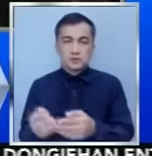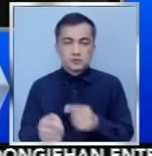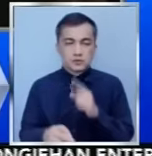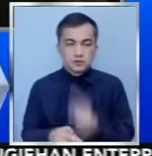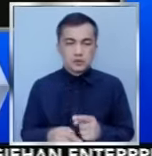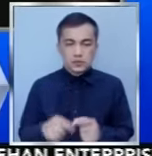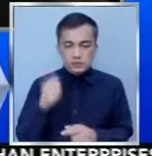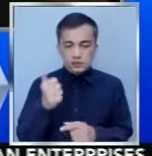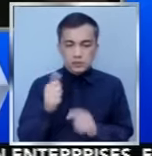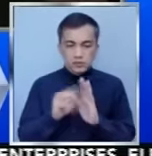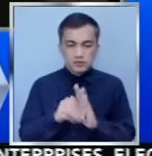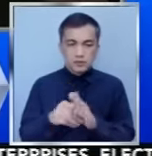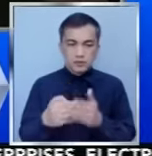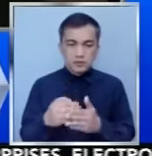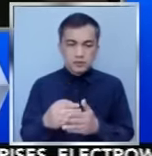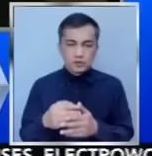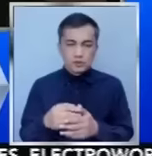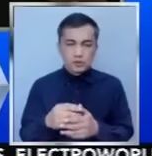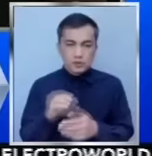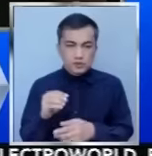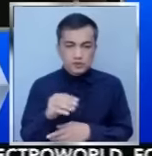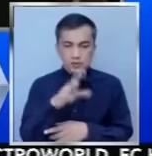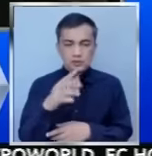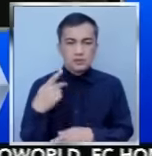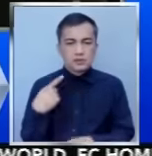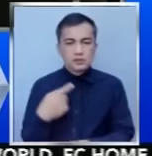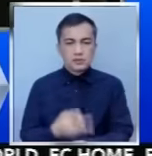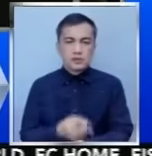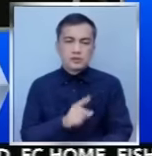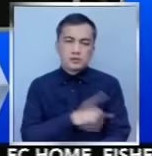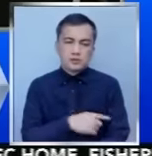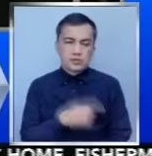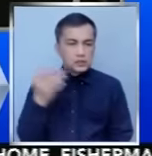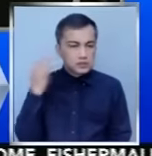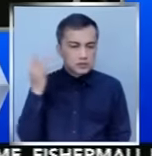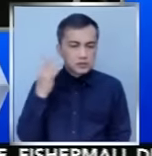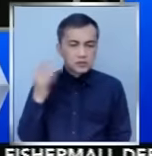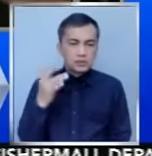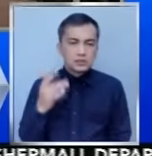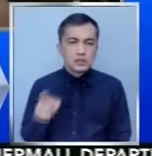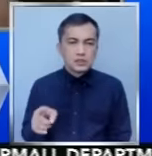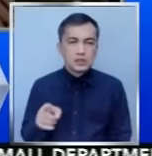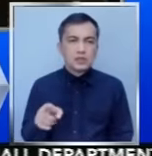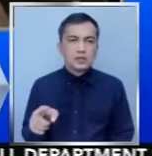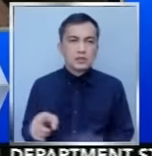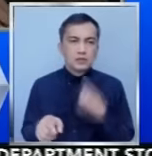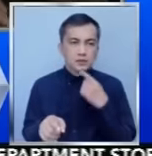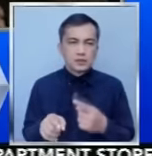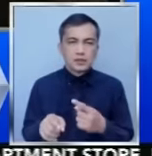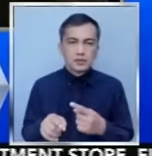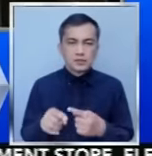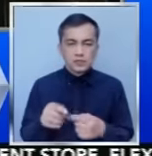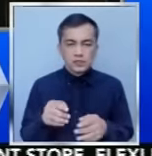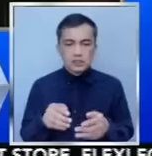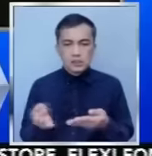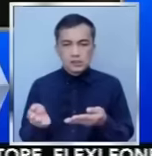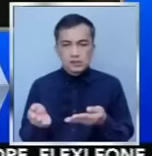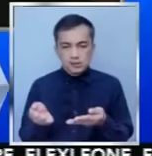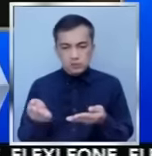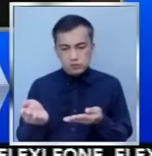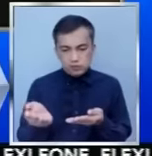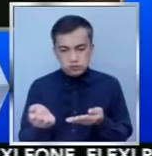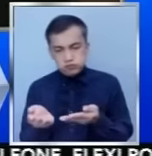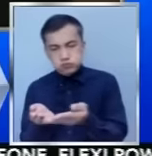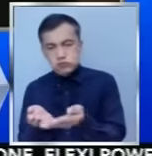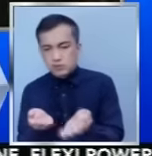tayo umere Pia ay may malakas na tunog kaming narinig yun pala inatrasan itong sinasakyan naming barko ng